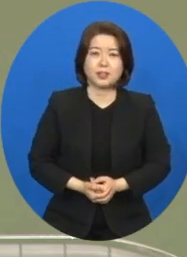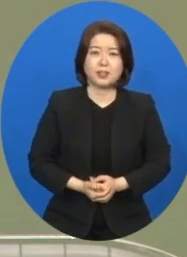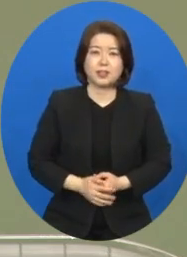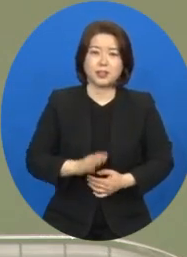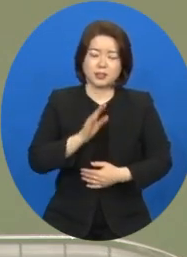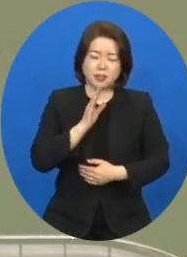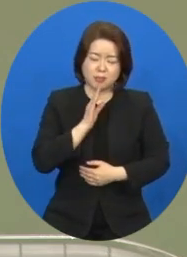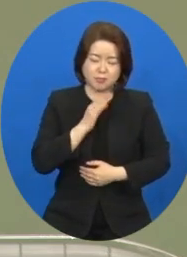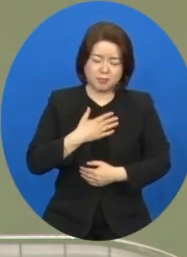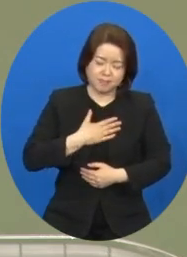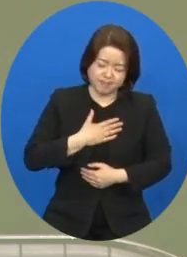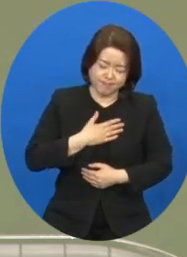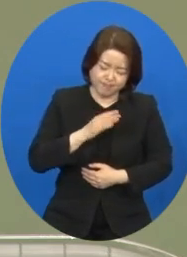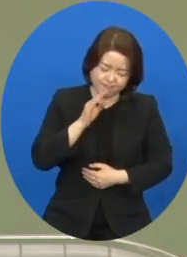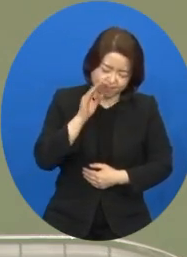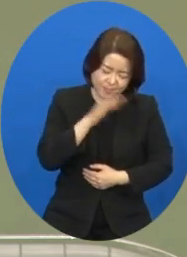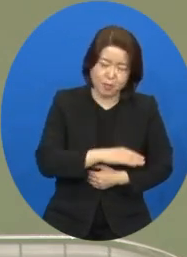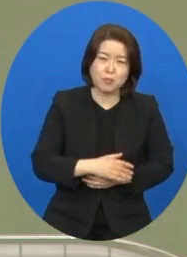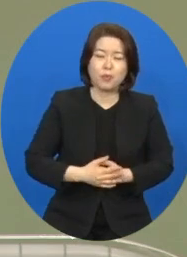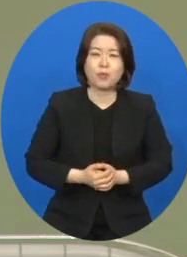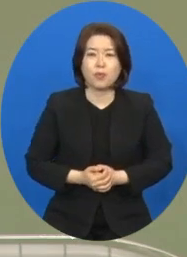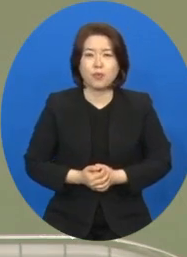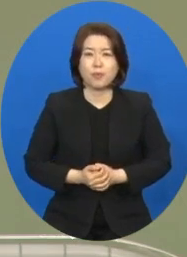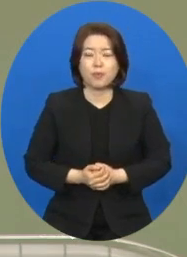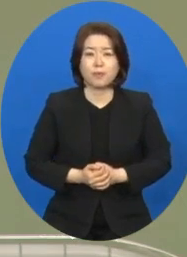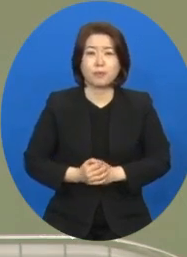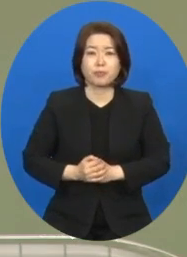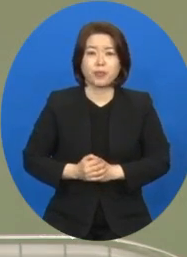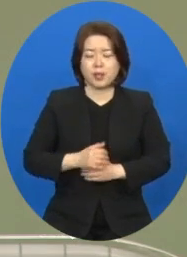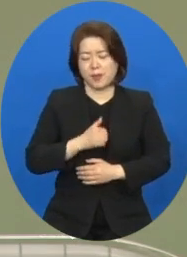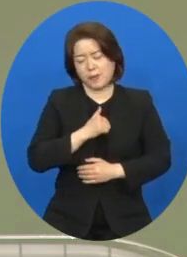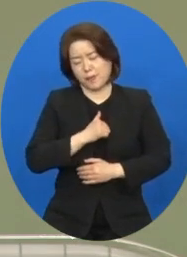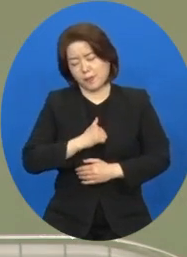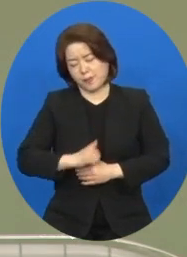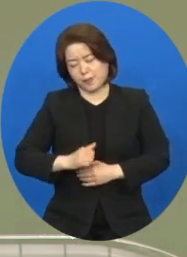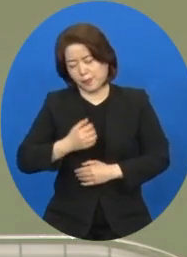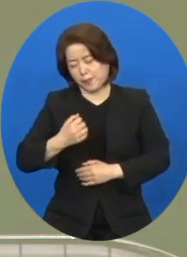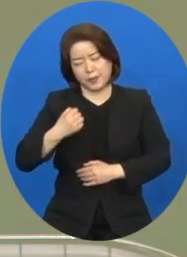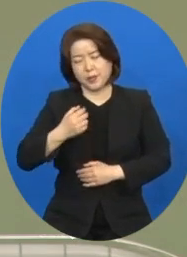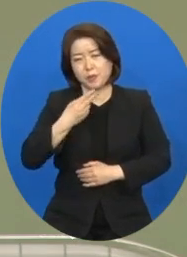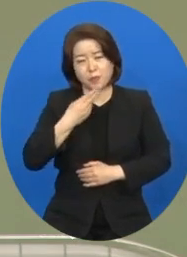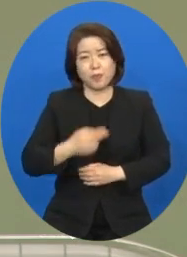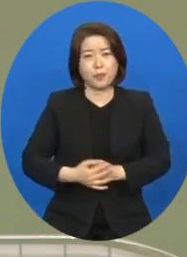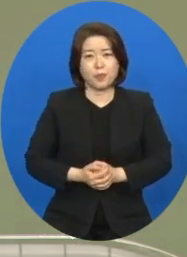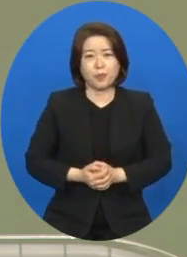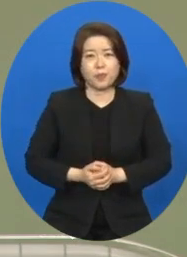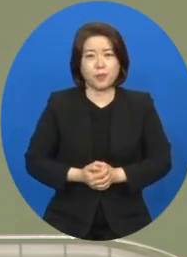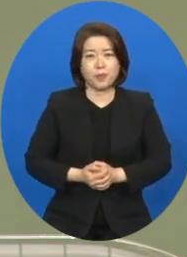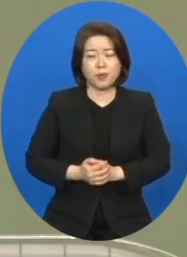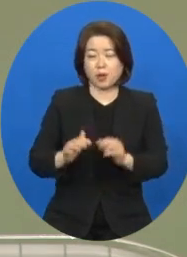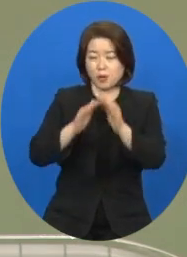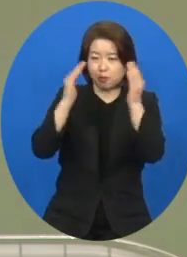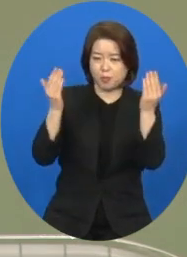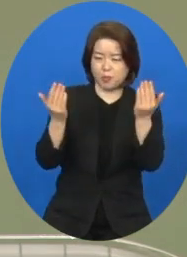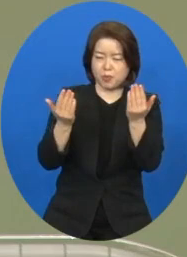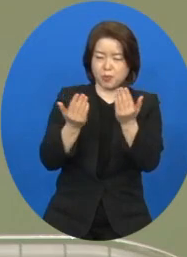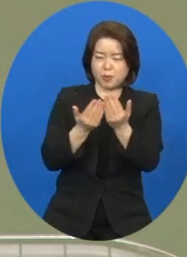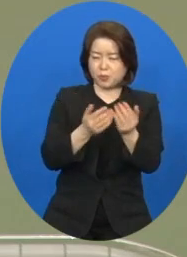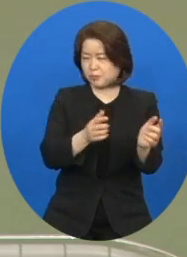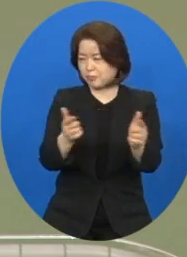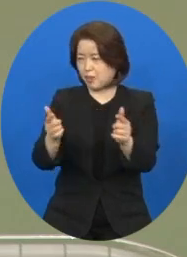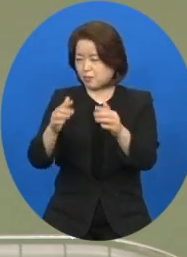정말 기분이 나쁘고 더 견딜 힘도 없고 모든 것을 다 포기하고